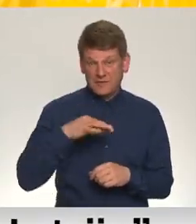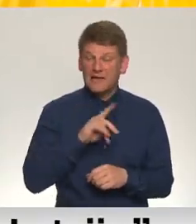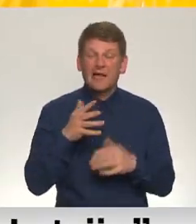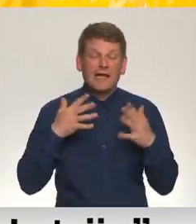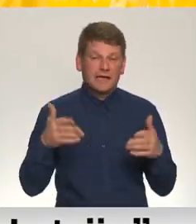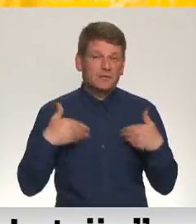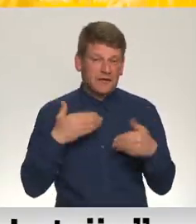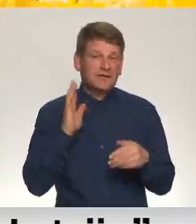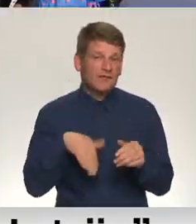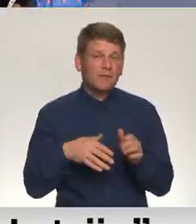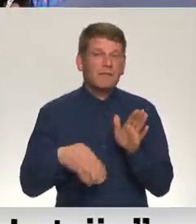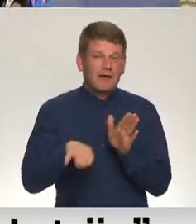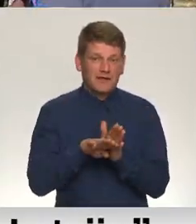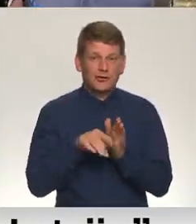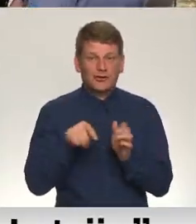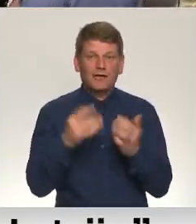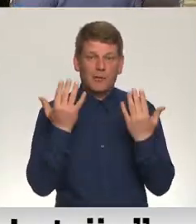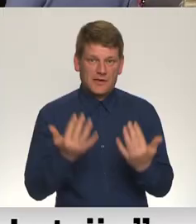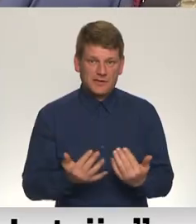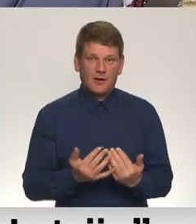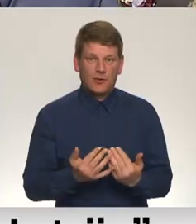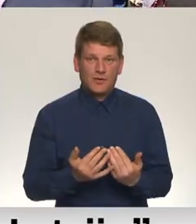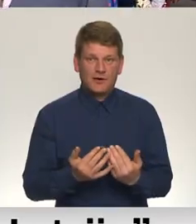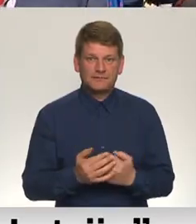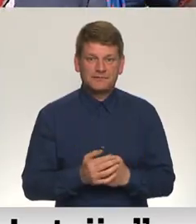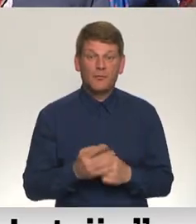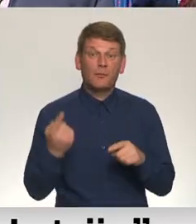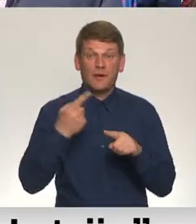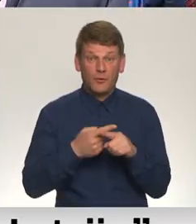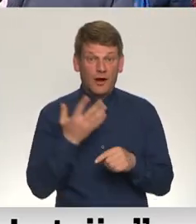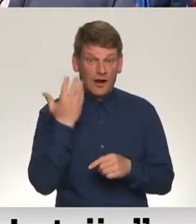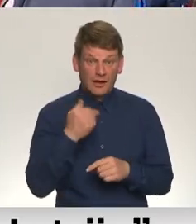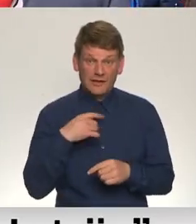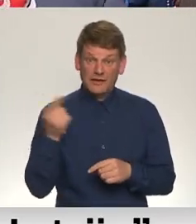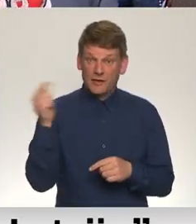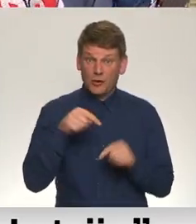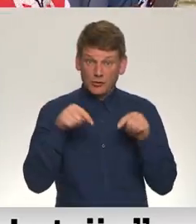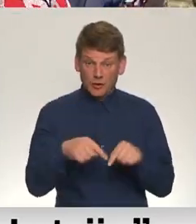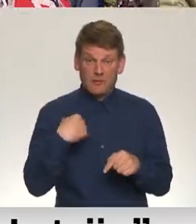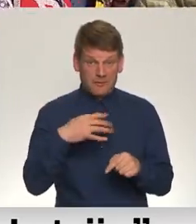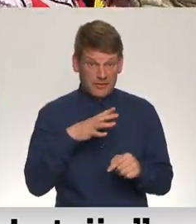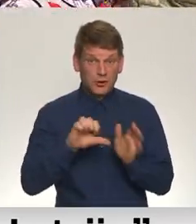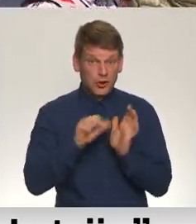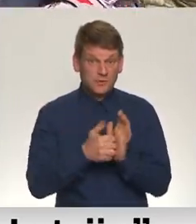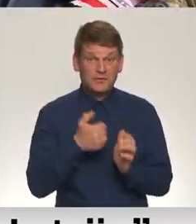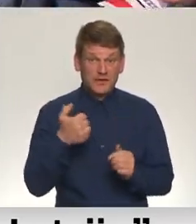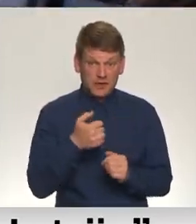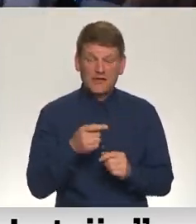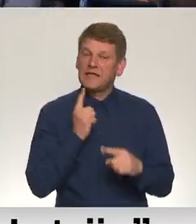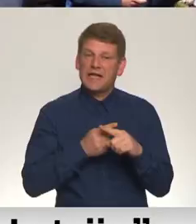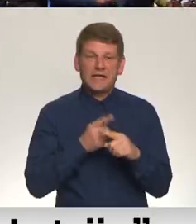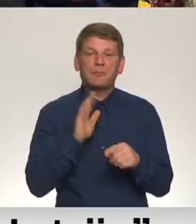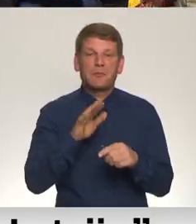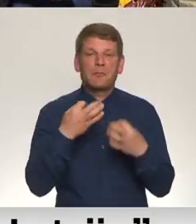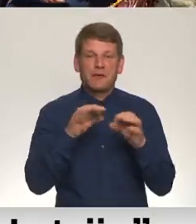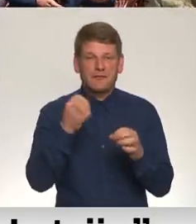var piedalīties šādā pasākumā. Un pirmo reizi, kad es atbraucu te, man bija 16 gadi un nedrīkstēja ziedus pie